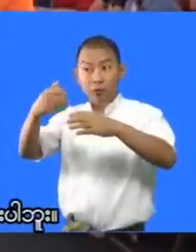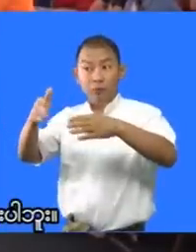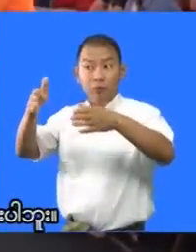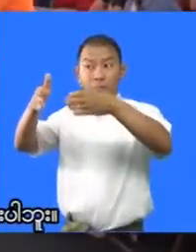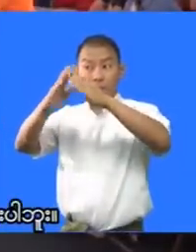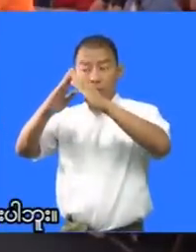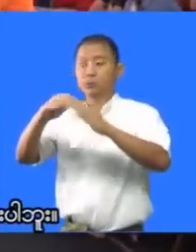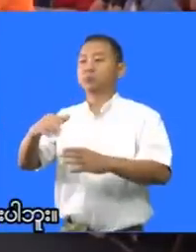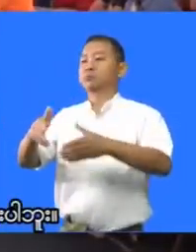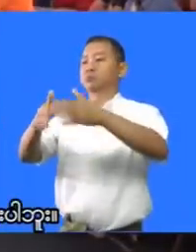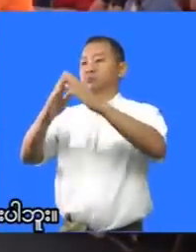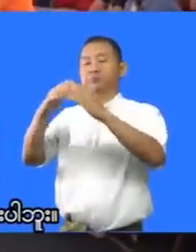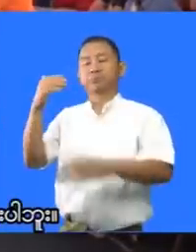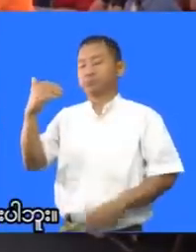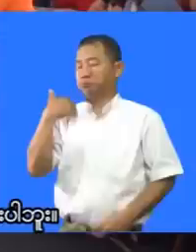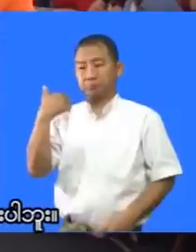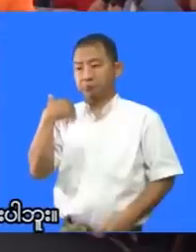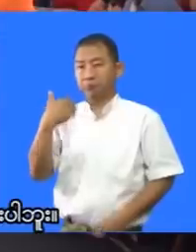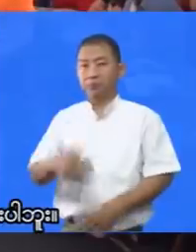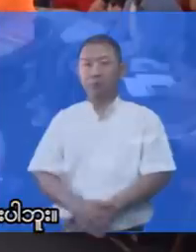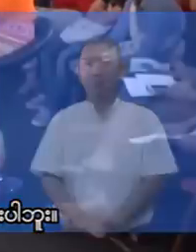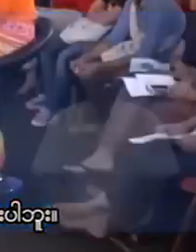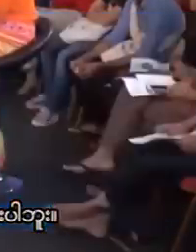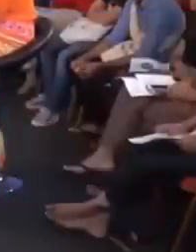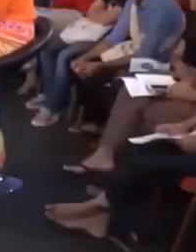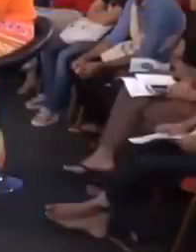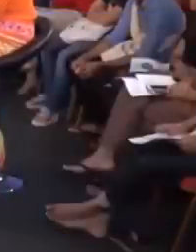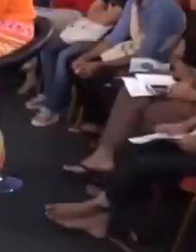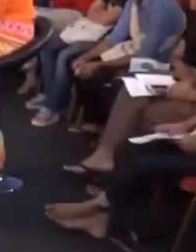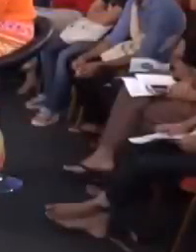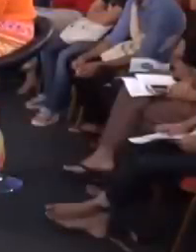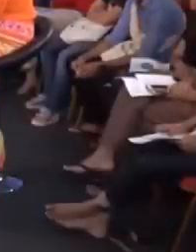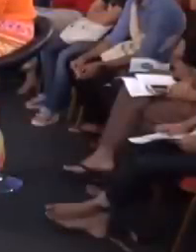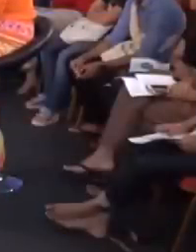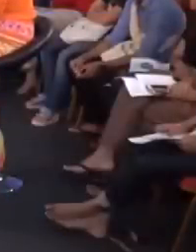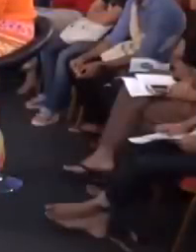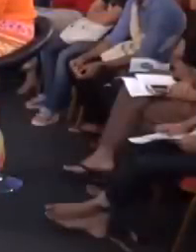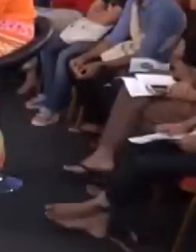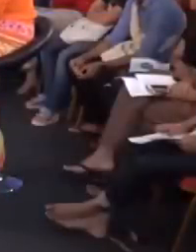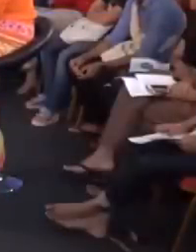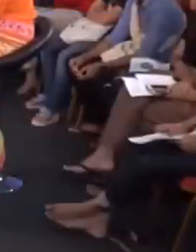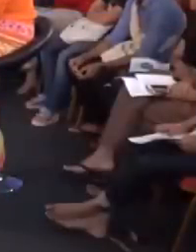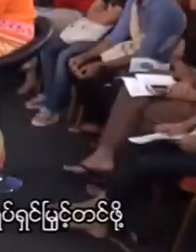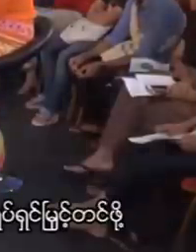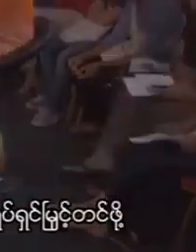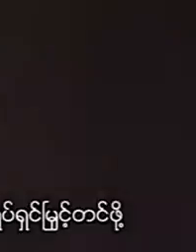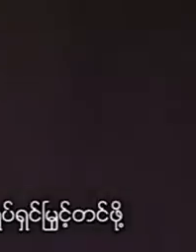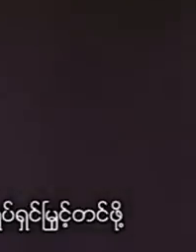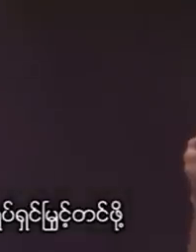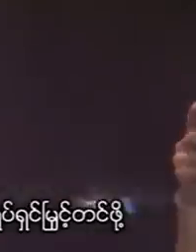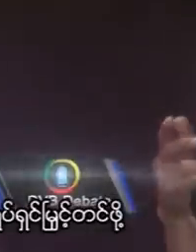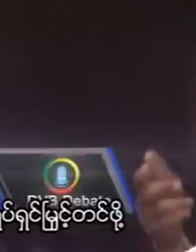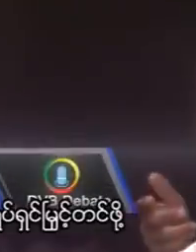ဒါကလိုအပ်ချက်နဲ့ကျွန်တော်ယုံနေမှာမရှိဘူ းမပြနဲ့ ကျွန်တော်ယုံလို့မရှိပါဘူ းယုံမရှိ ယုံရှင်ယုံလည်းမရှိ ရှိပါဘူ းဟုတ်ကဲ့